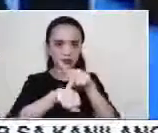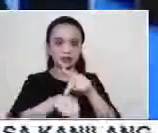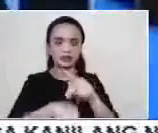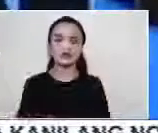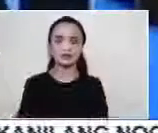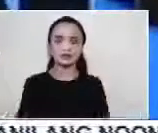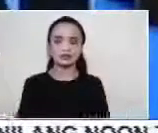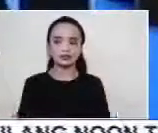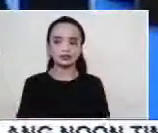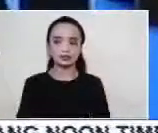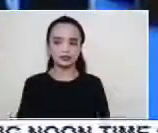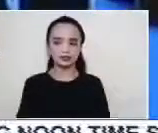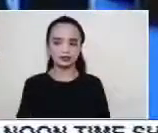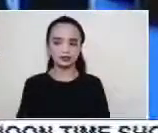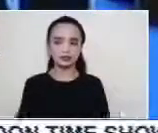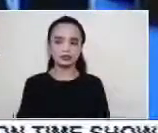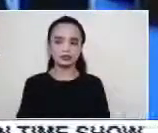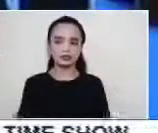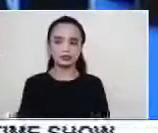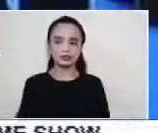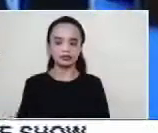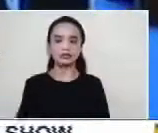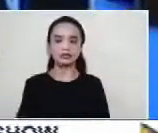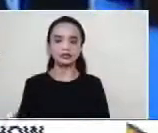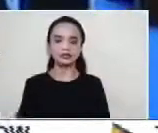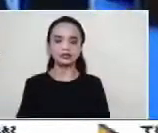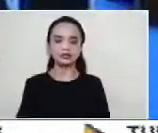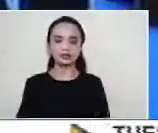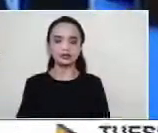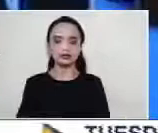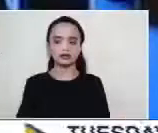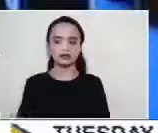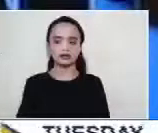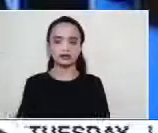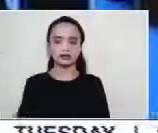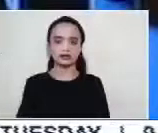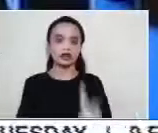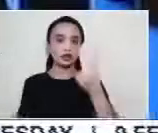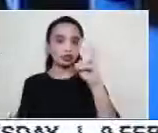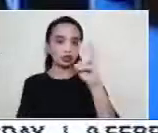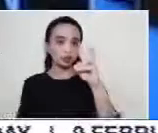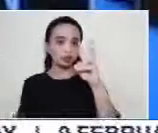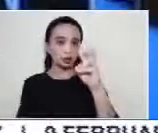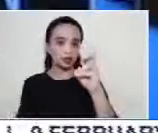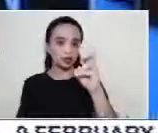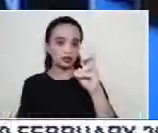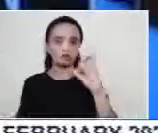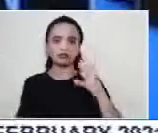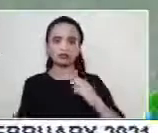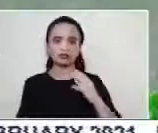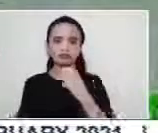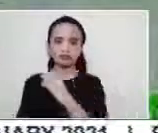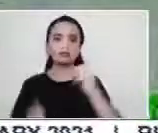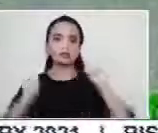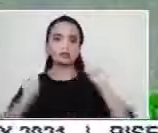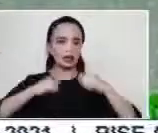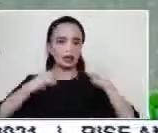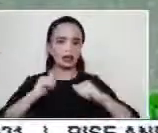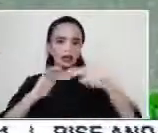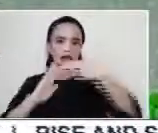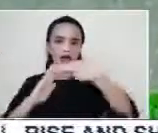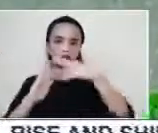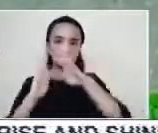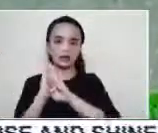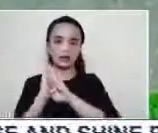makakakalap ng dagdag na pondo ang pamahalaan dito. Gayunman, ilang kongresista ang naglabas ng pagkabahala rito. Ang